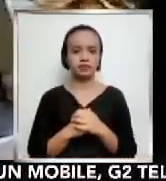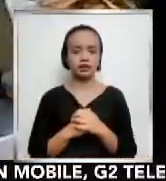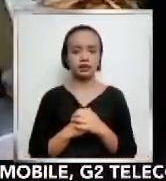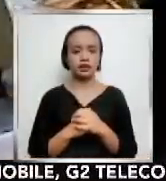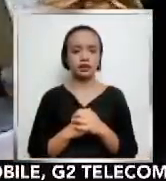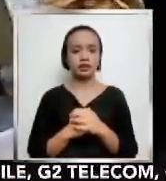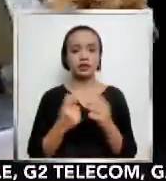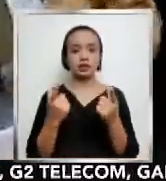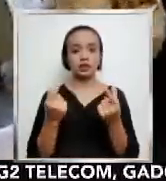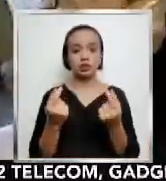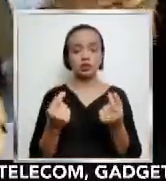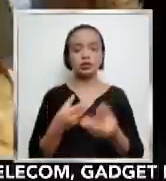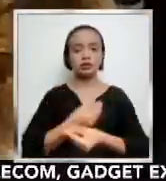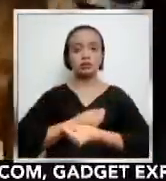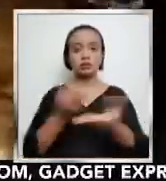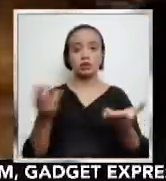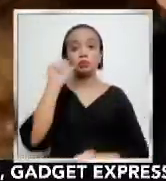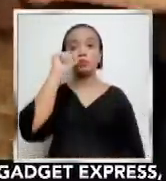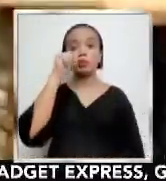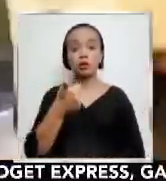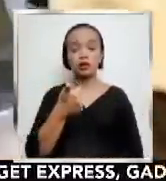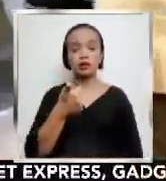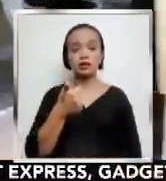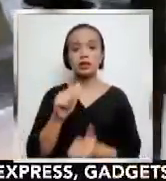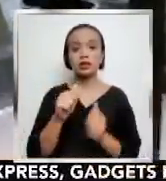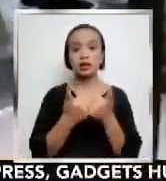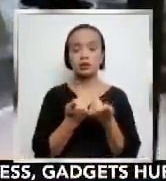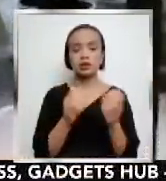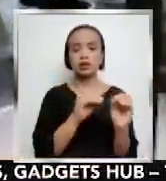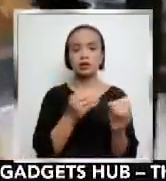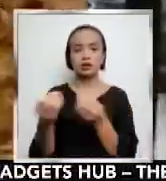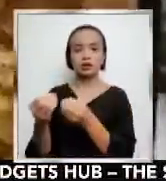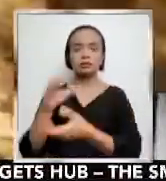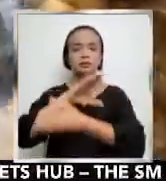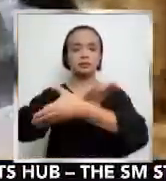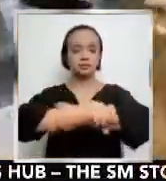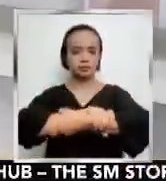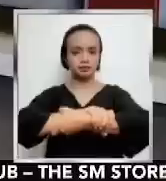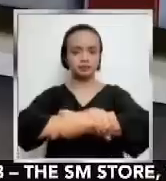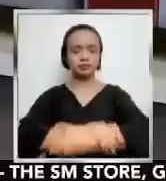nating ipapamahagi bukas sa ilalim ng Operation Bayanihan.